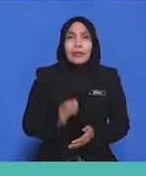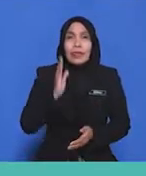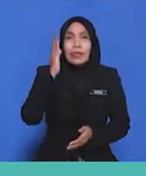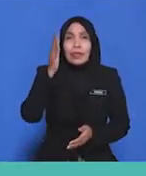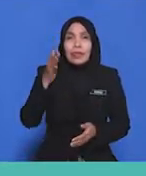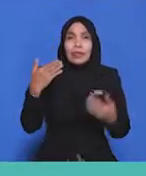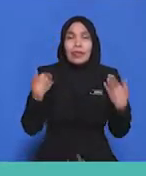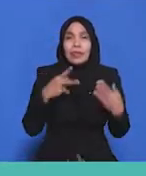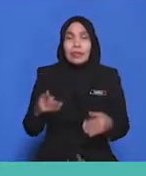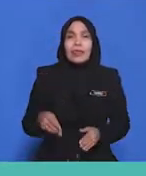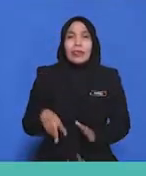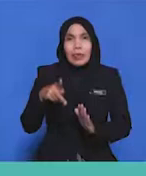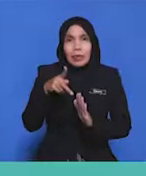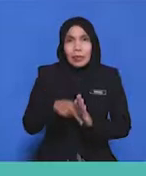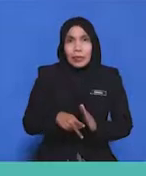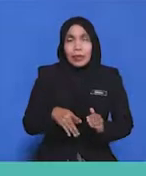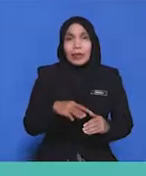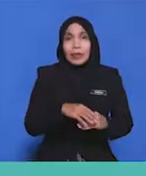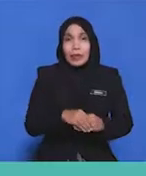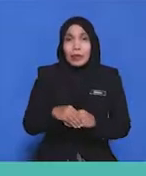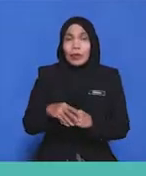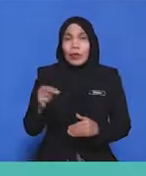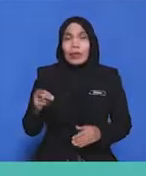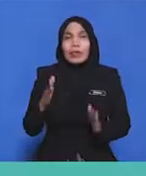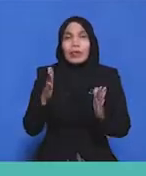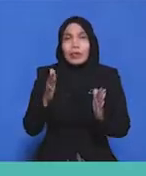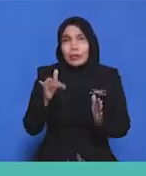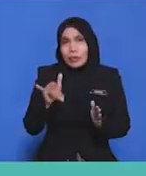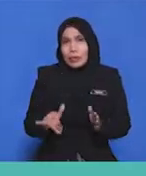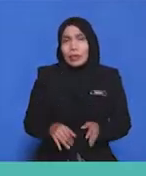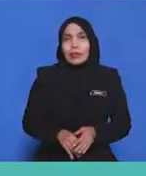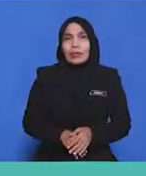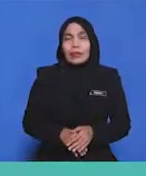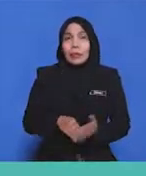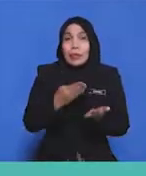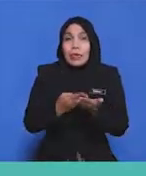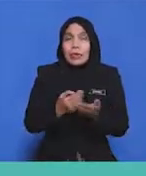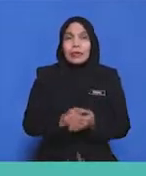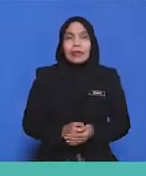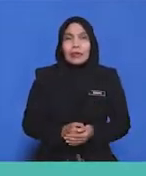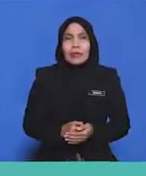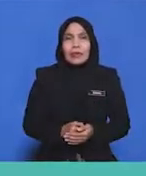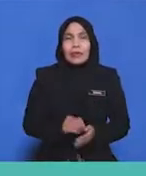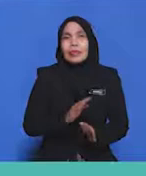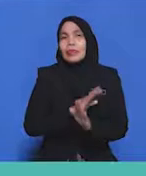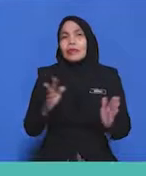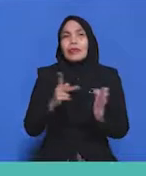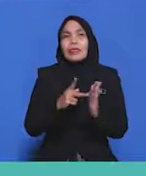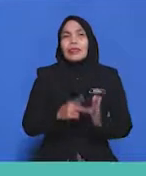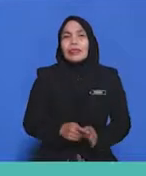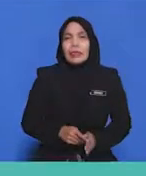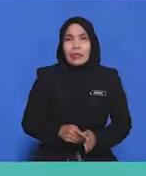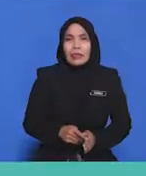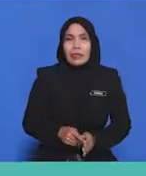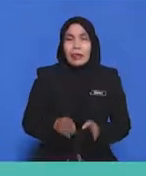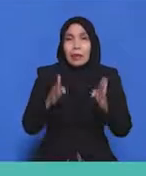mewujudkan perpaduan yang erat, tidak mengira bangsa dan agama. Hubungan di kalangan ahli yang erat